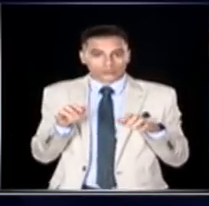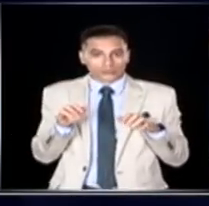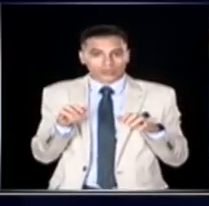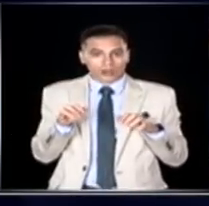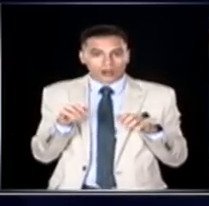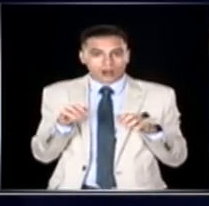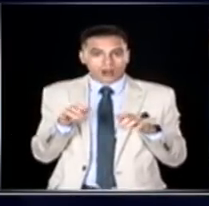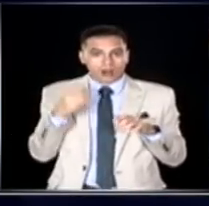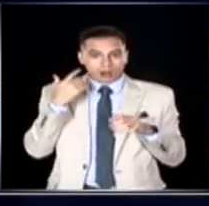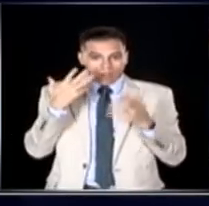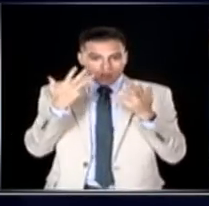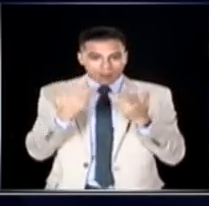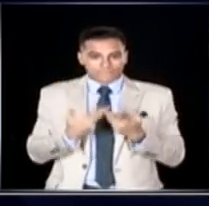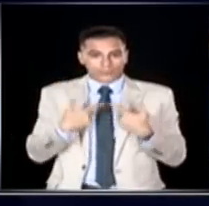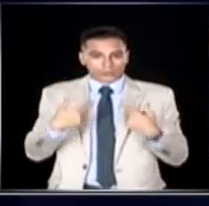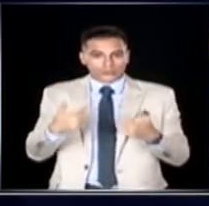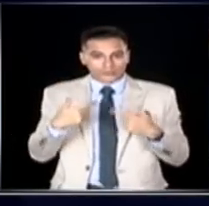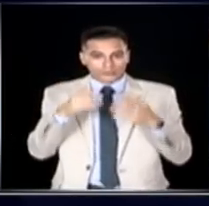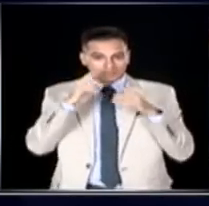كمبيوتر رقمي إلكتروني